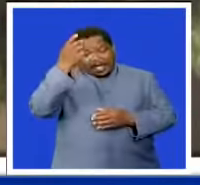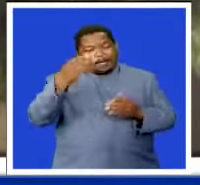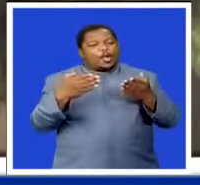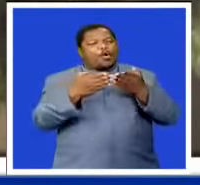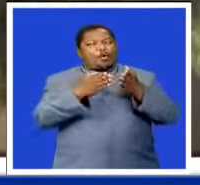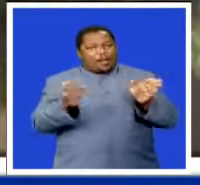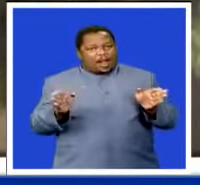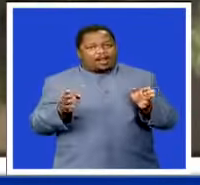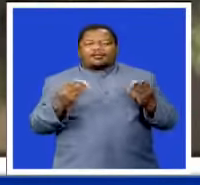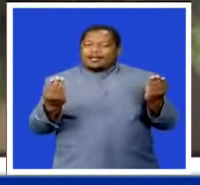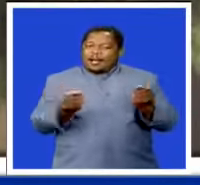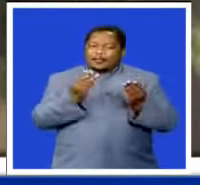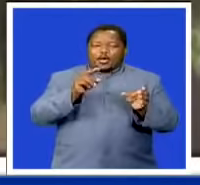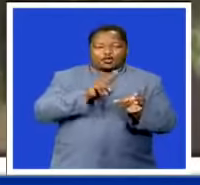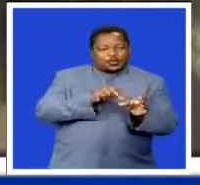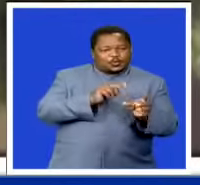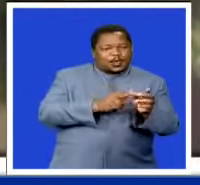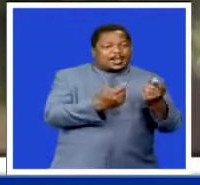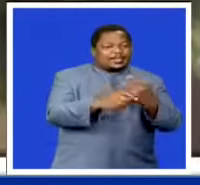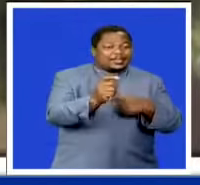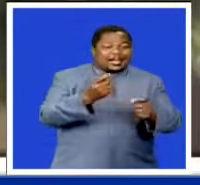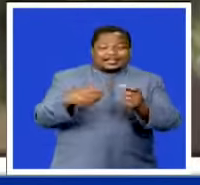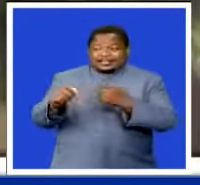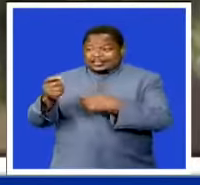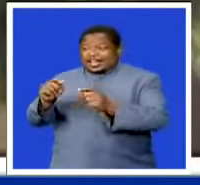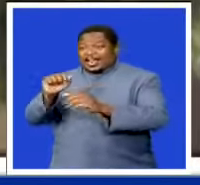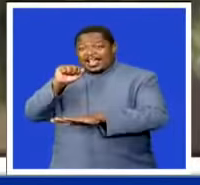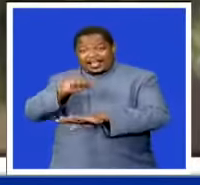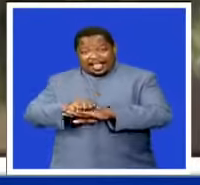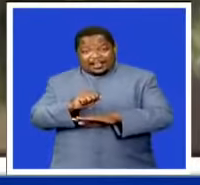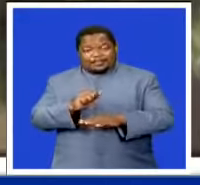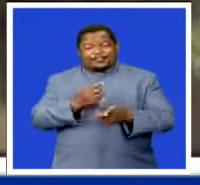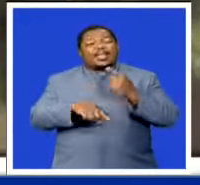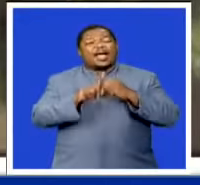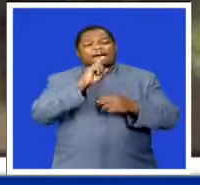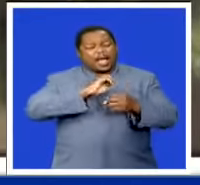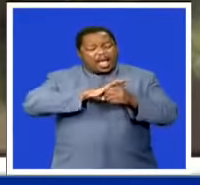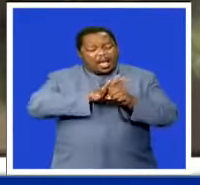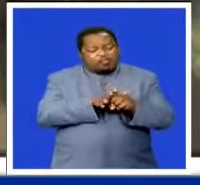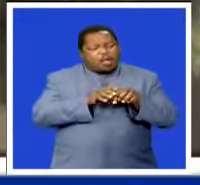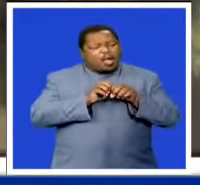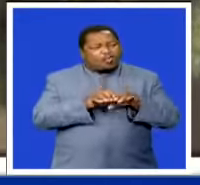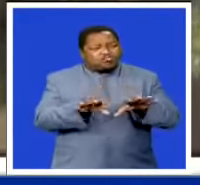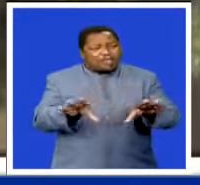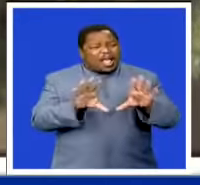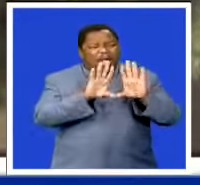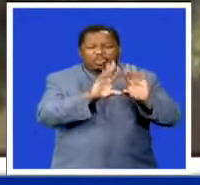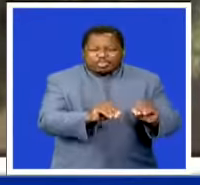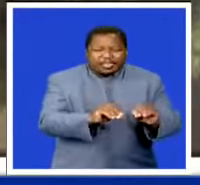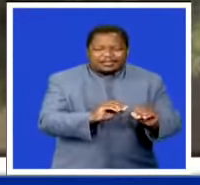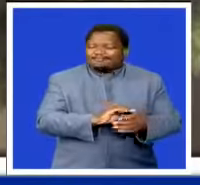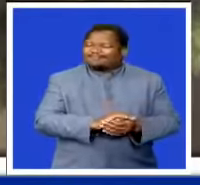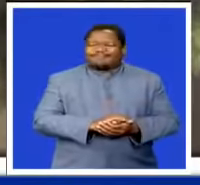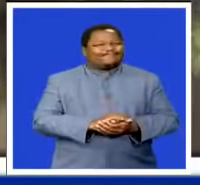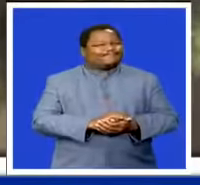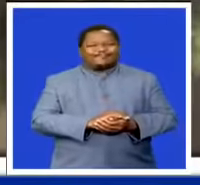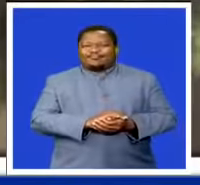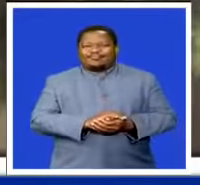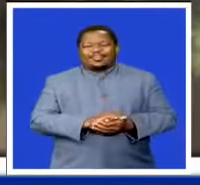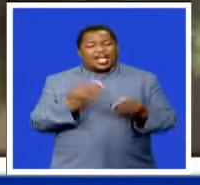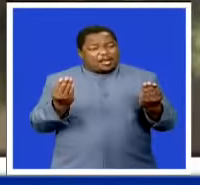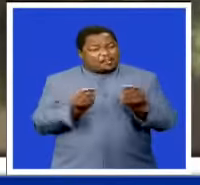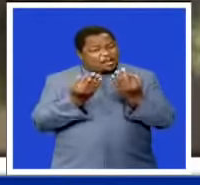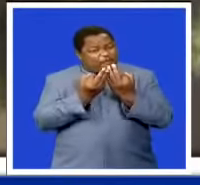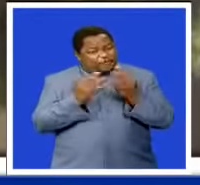ligciwane seliphelile and akusho ukuthi asale nje senda noma yibuphi budlapho lesibendako vele